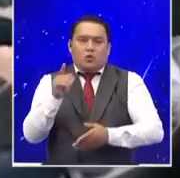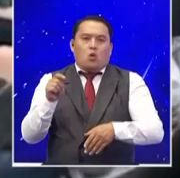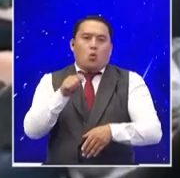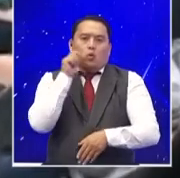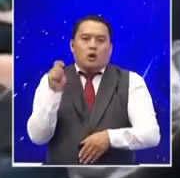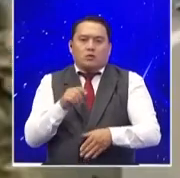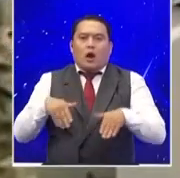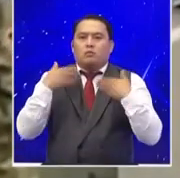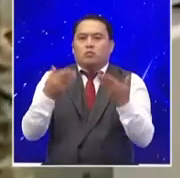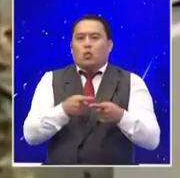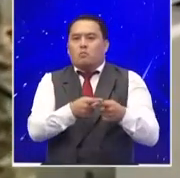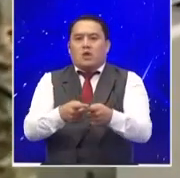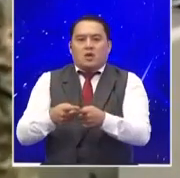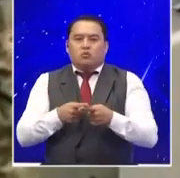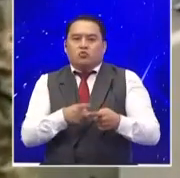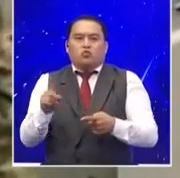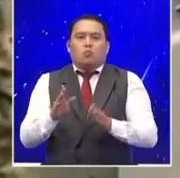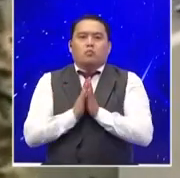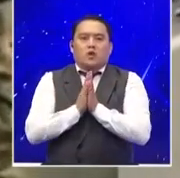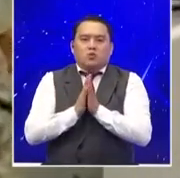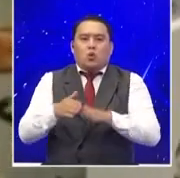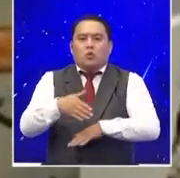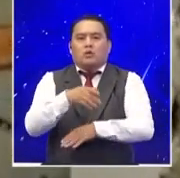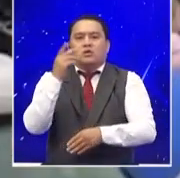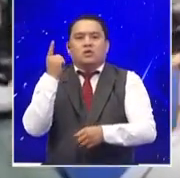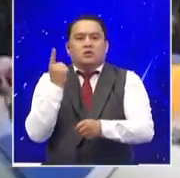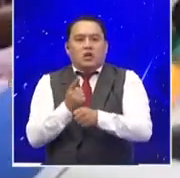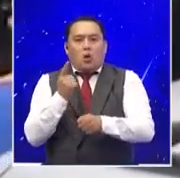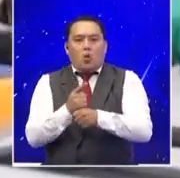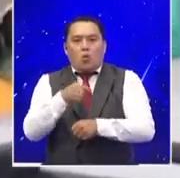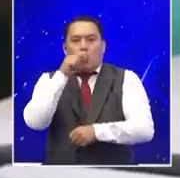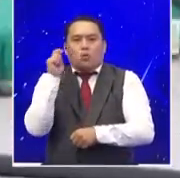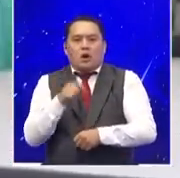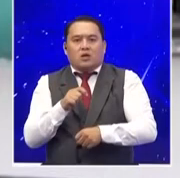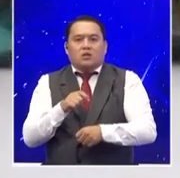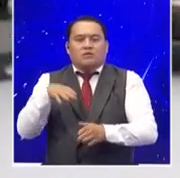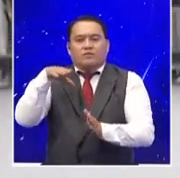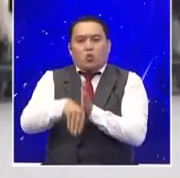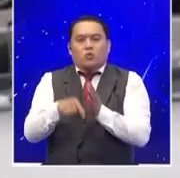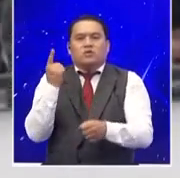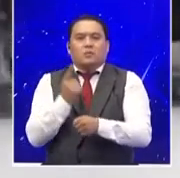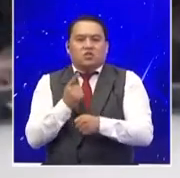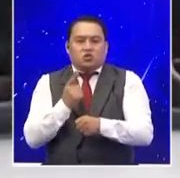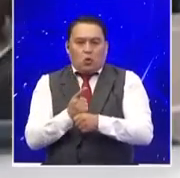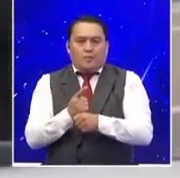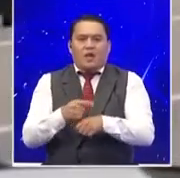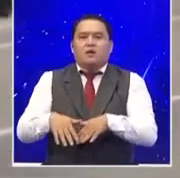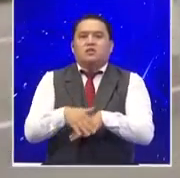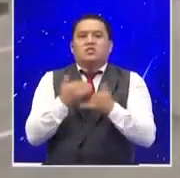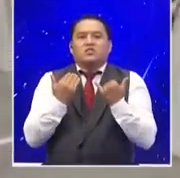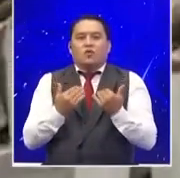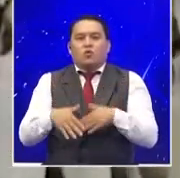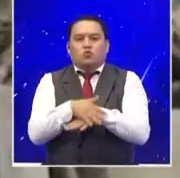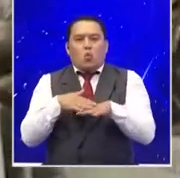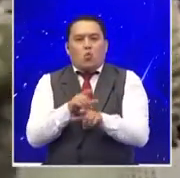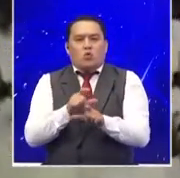дел Украины обратилось к белорусской стороне с просьбой не пропускать на Украину лиц, которым въезд туда запрещен. В настоящий момент сотни людей, в